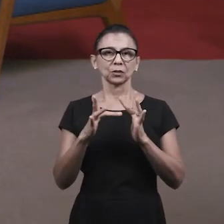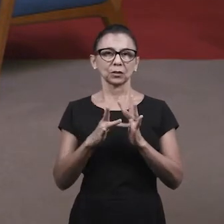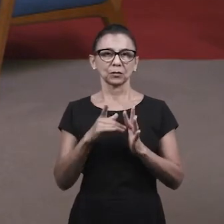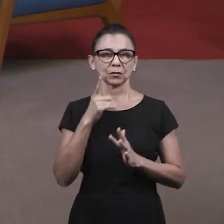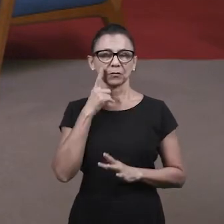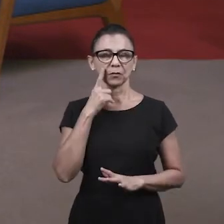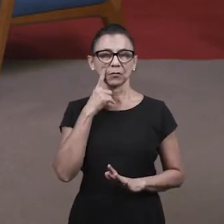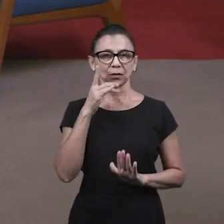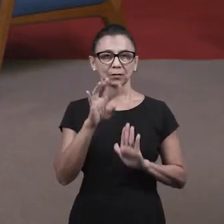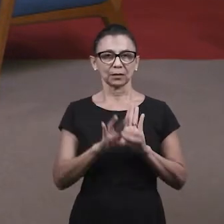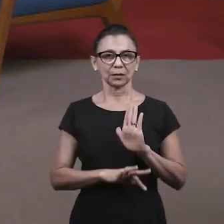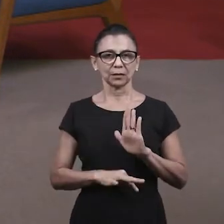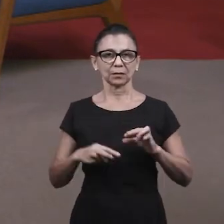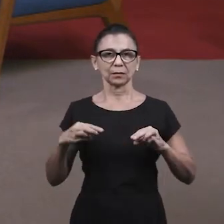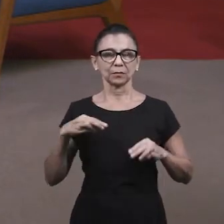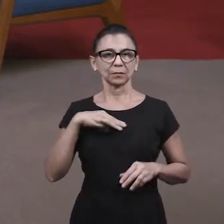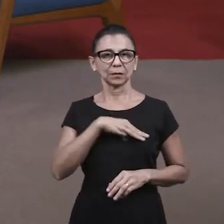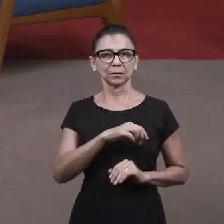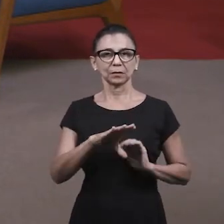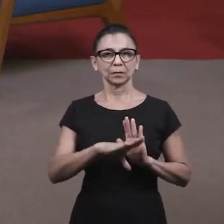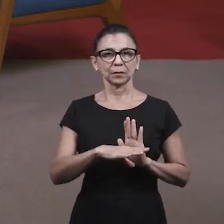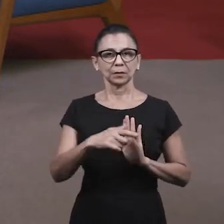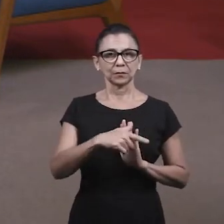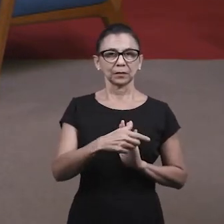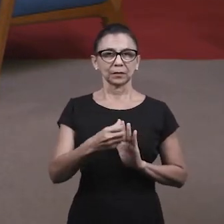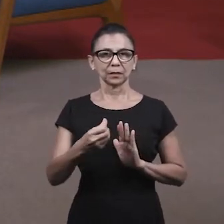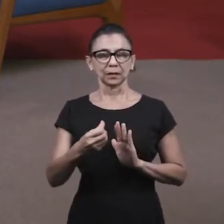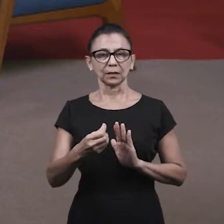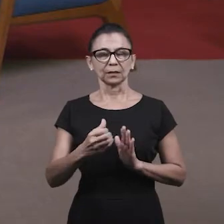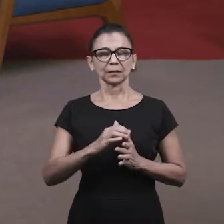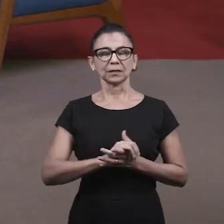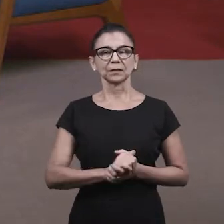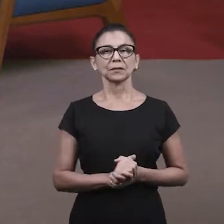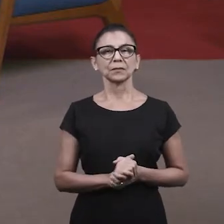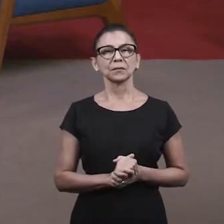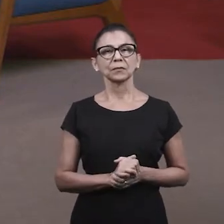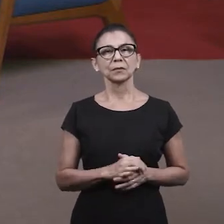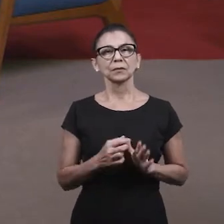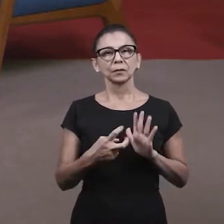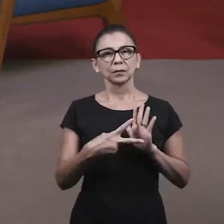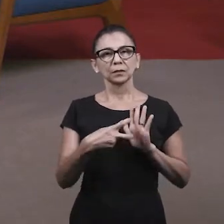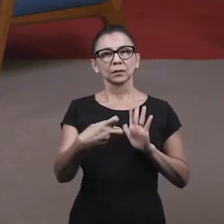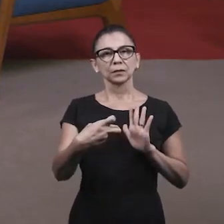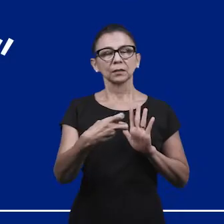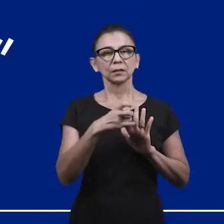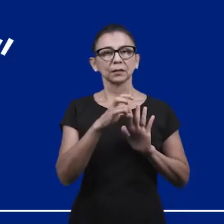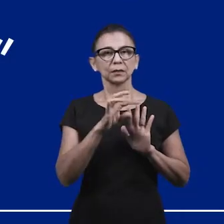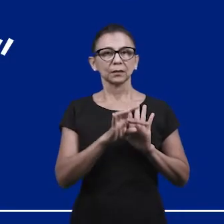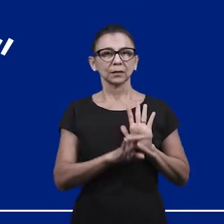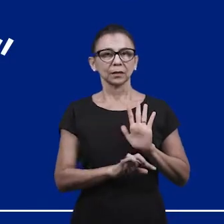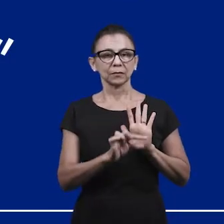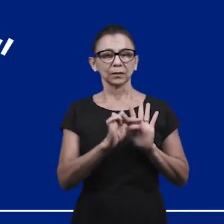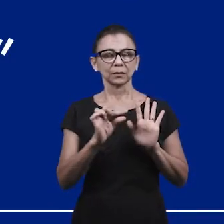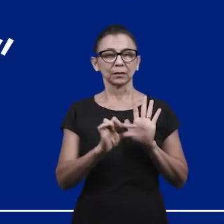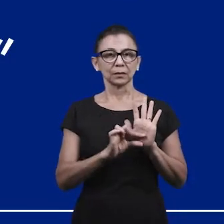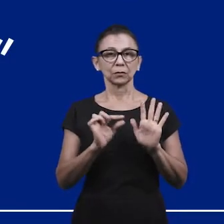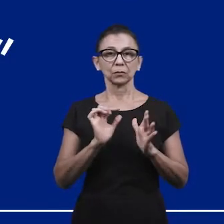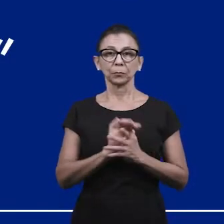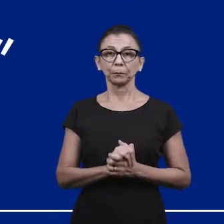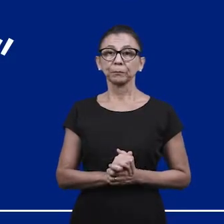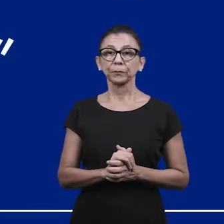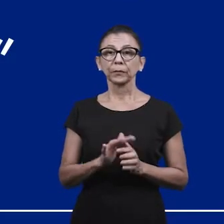situation vécue au moment de la Sainte Cène, à la veille de la crucifixion, Seigneur Jésus,